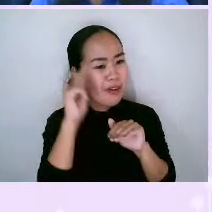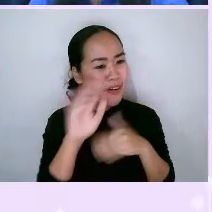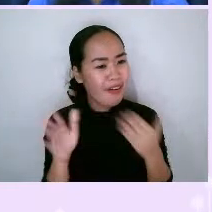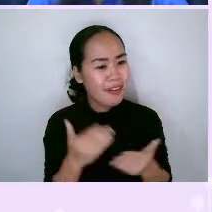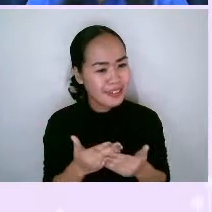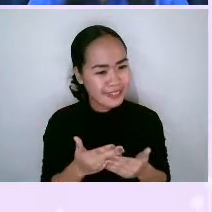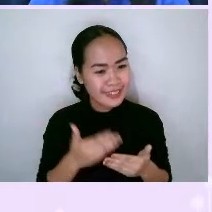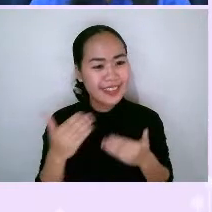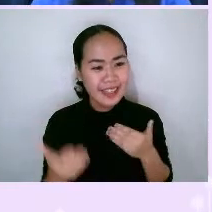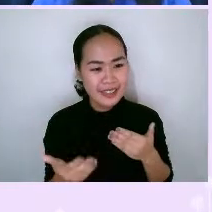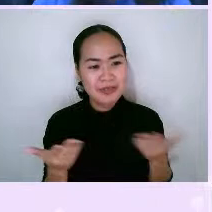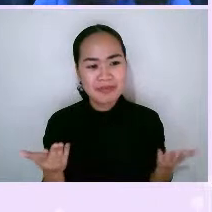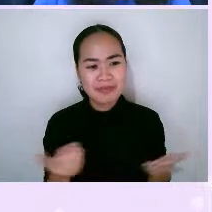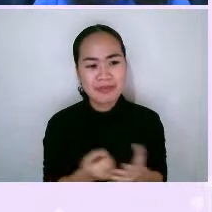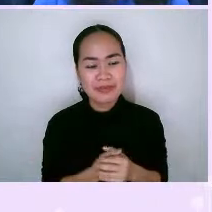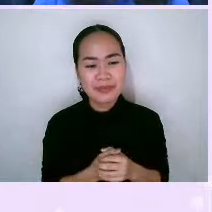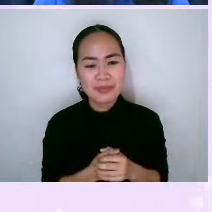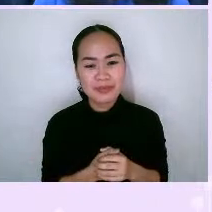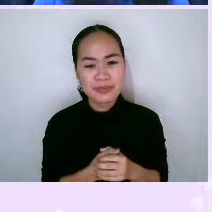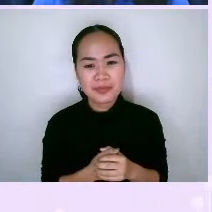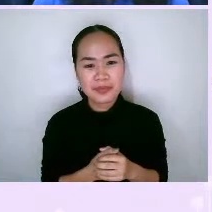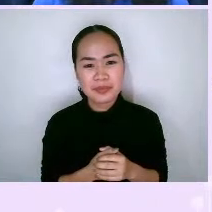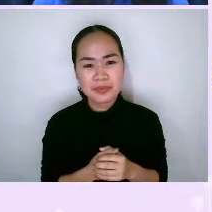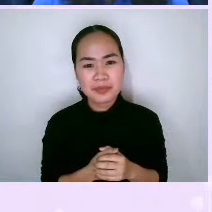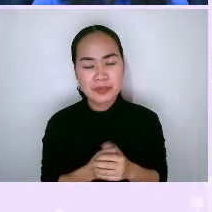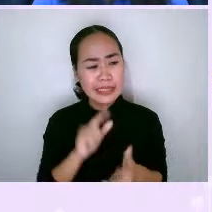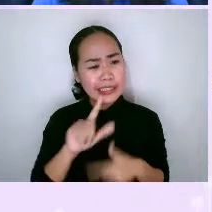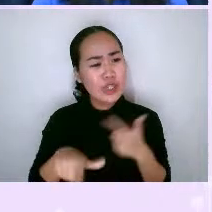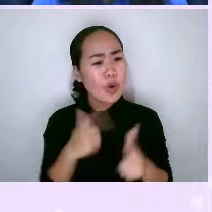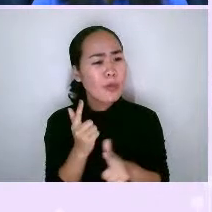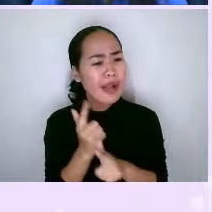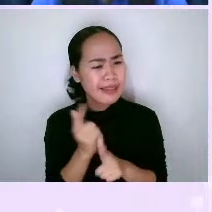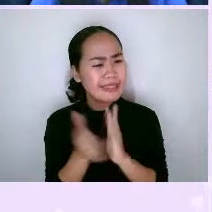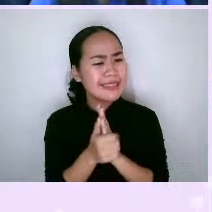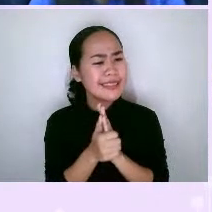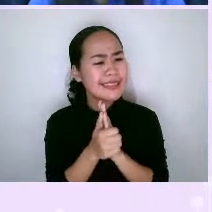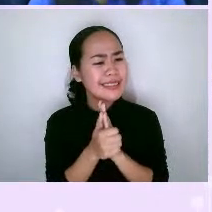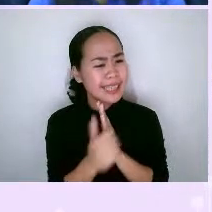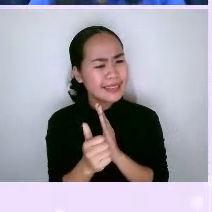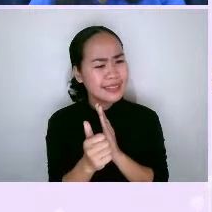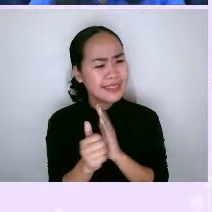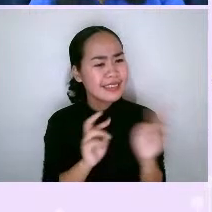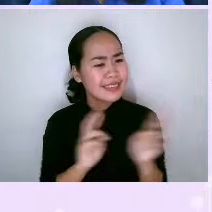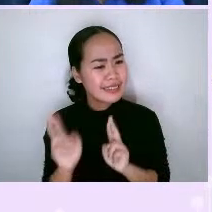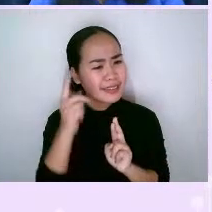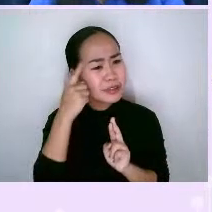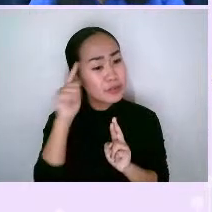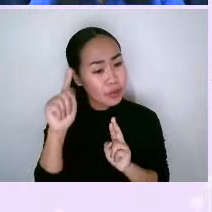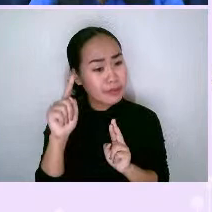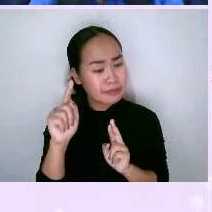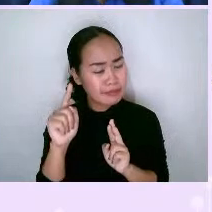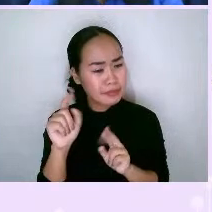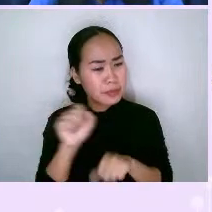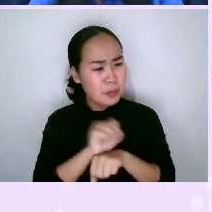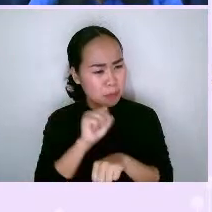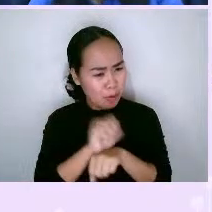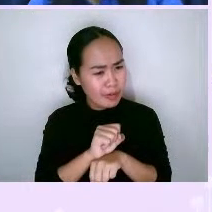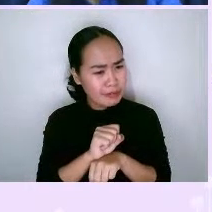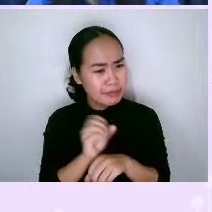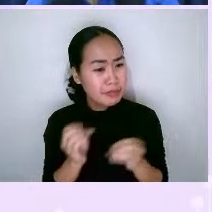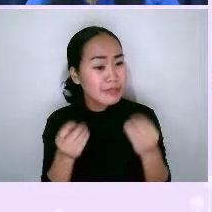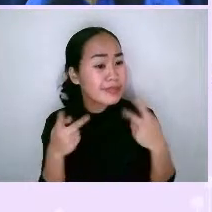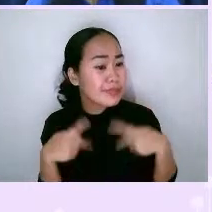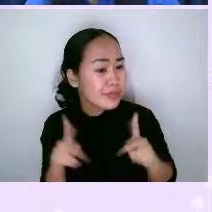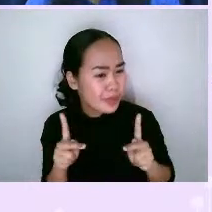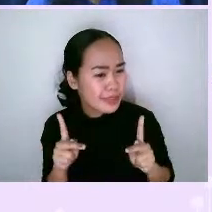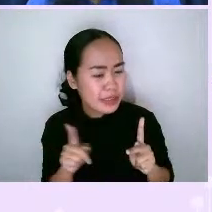ma'am. So, global competitive skills prepare us for employment and entrepreneurship opportunities as well as encourage